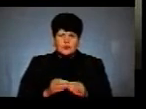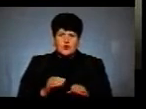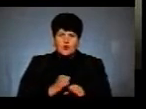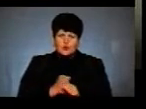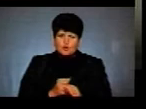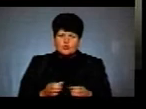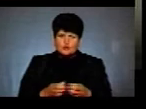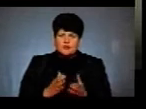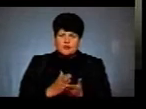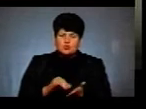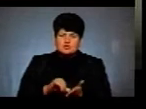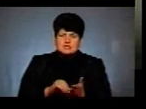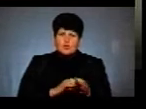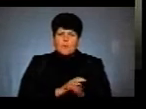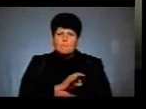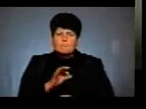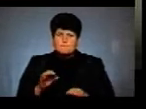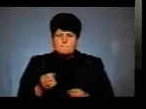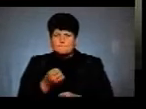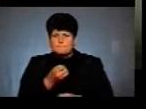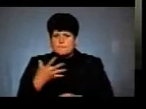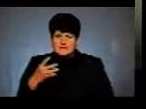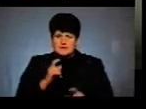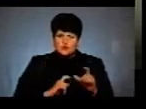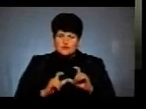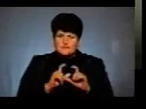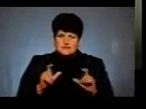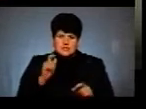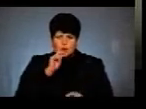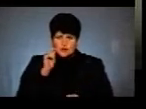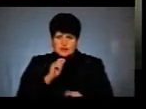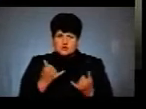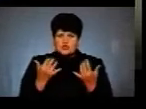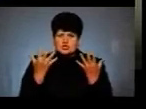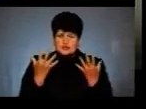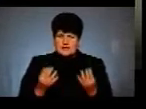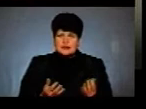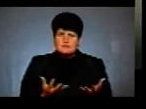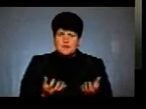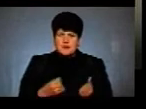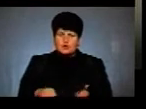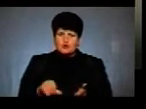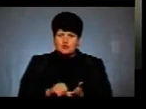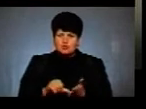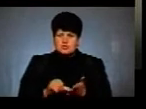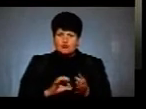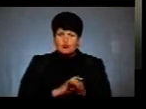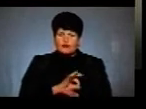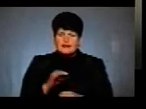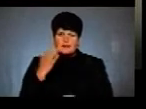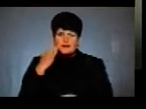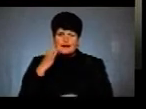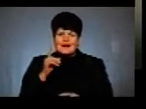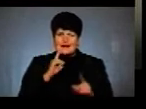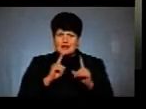є учасником проекту. 15 університетів в Україні на сьогоднішній день беруть участь в проєкті американських рад